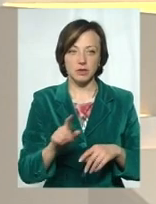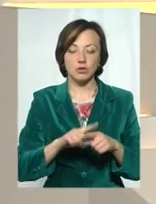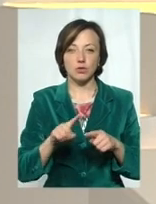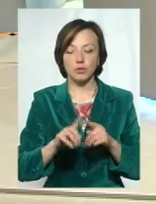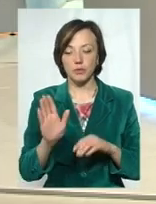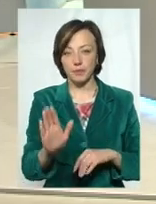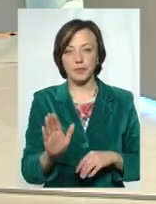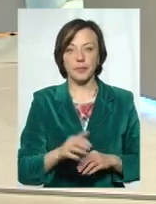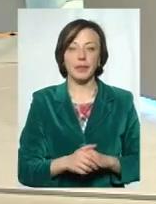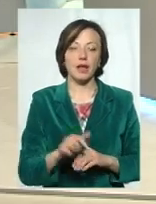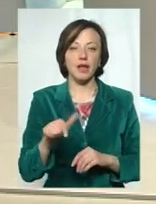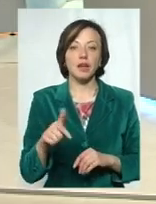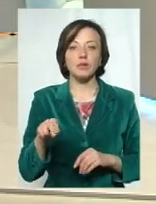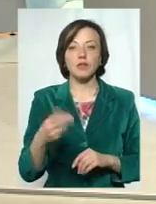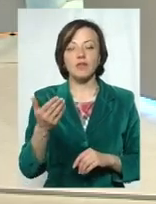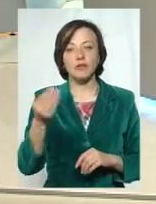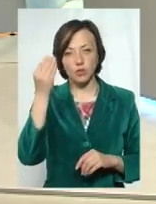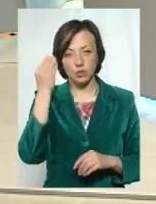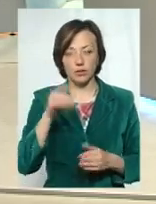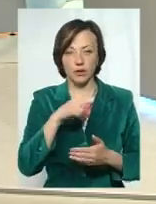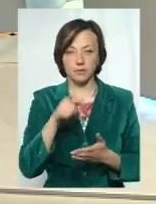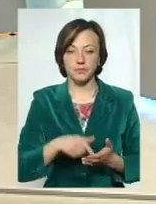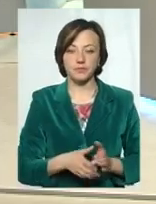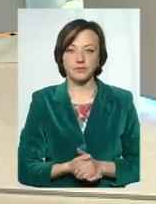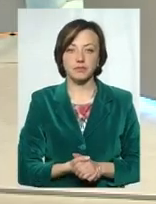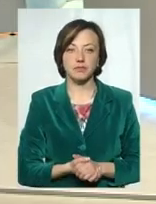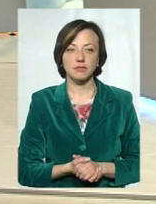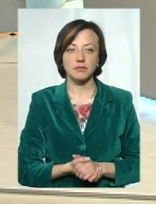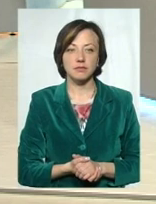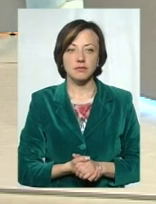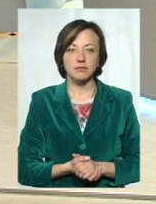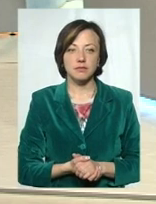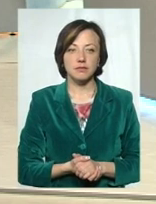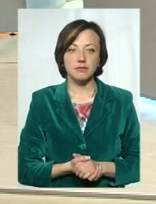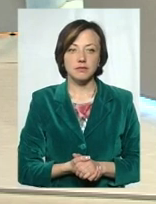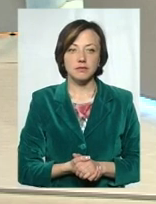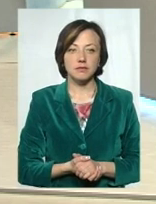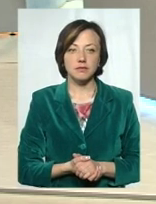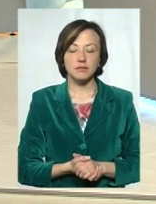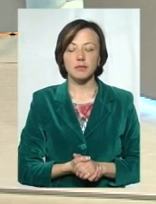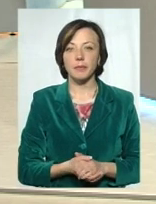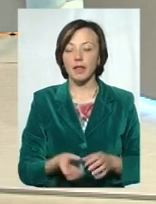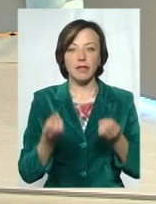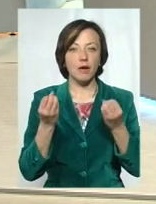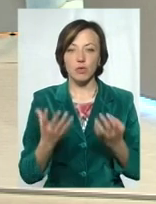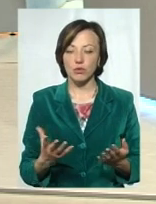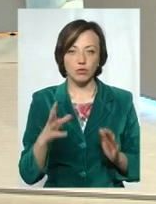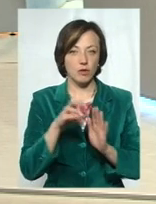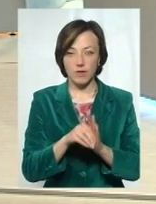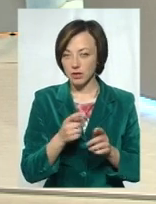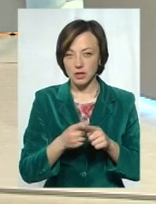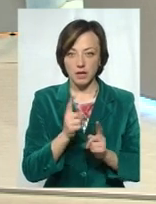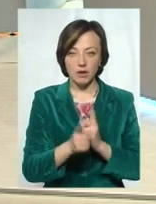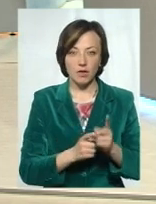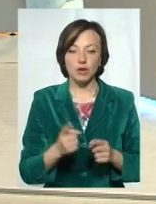Геннадію Петровичу, ваше бачення. Ну, то, що не просто буде впроваджуватися реформа, то, що